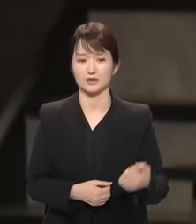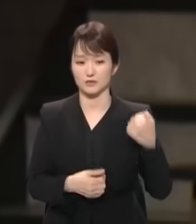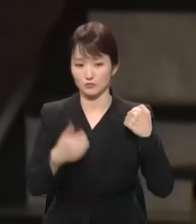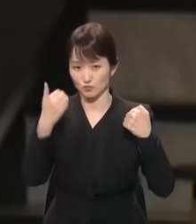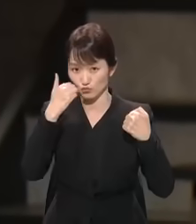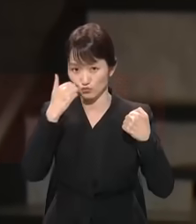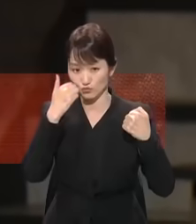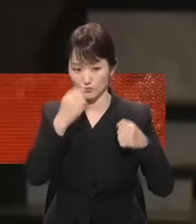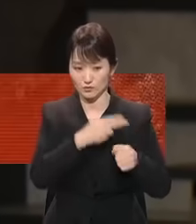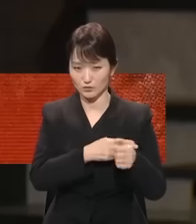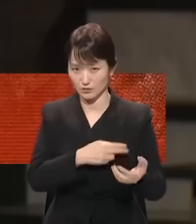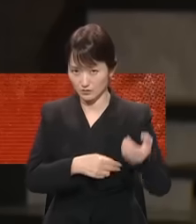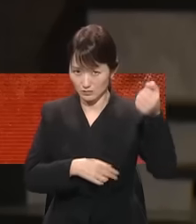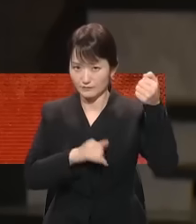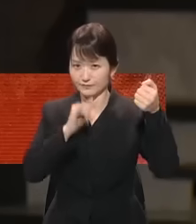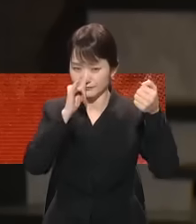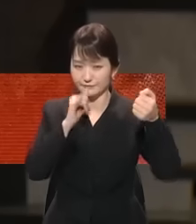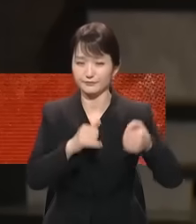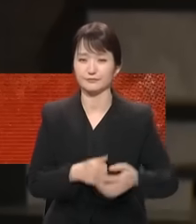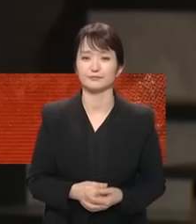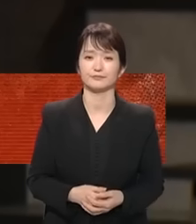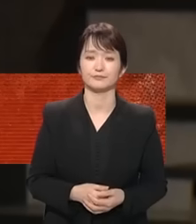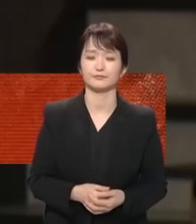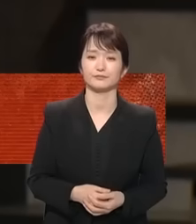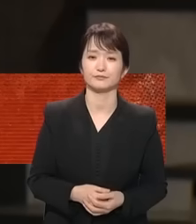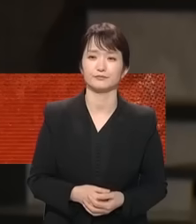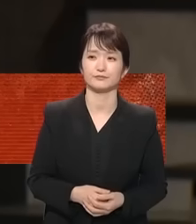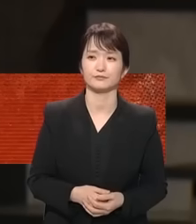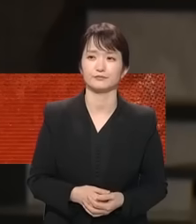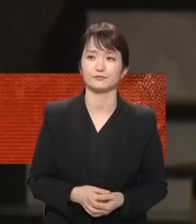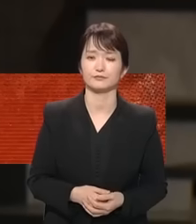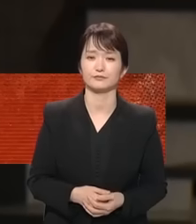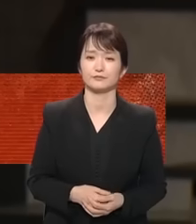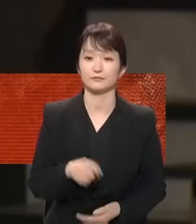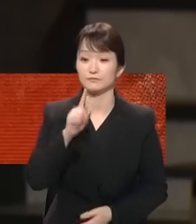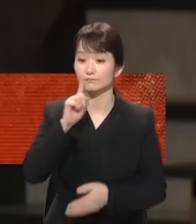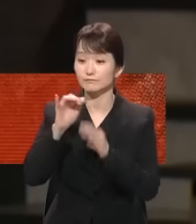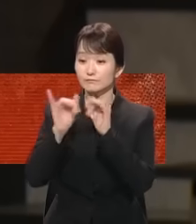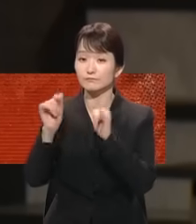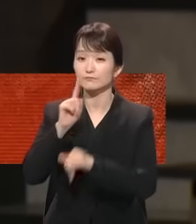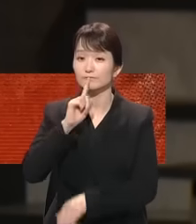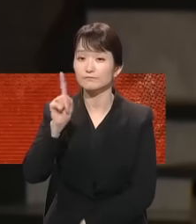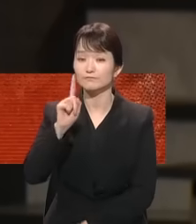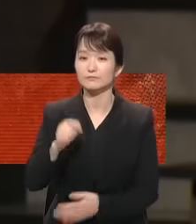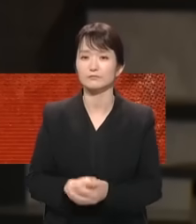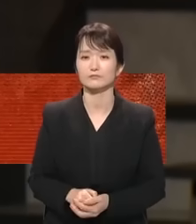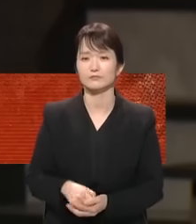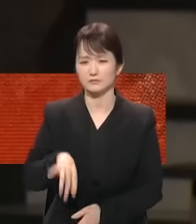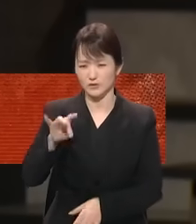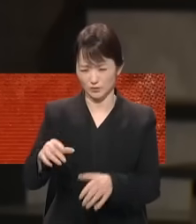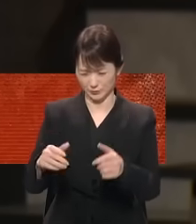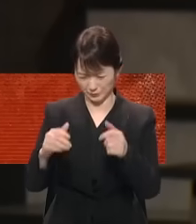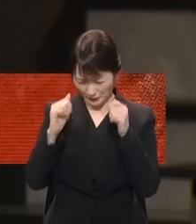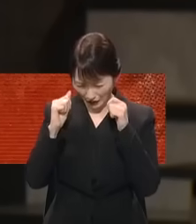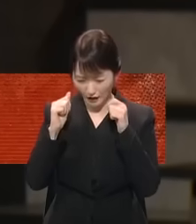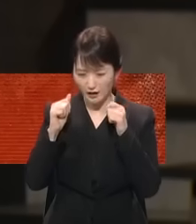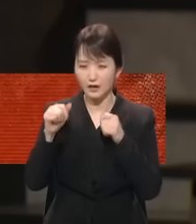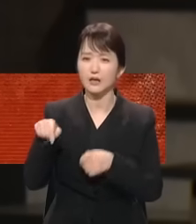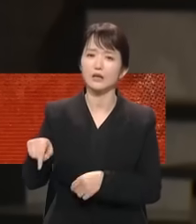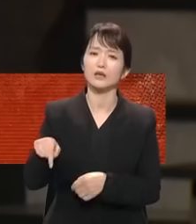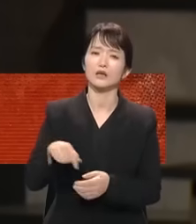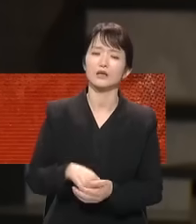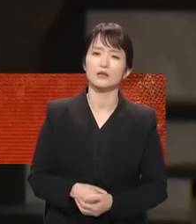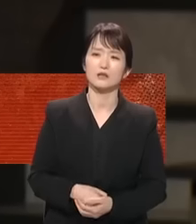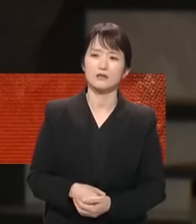완전히 교수가지고 있는 그런 상황이죠 그런데 이제 제보자들이 그런 얘기를 해요 일단 졸업을 해야 되니까 이것에 대해서 뭔가